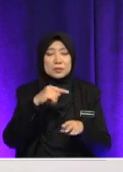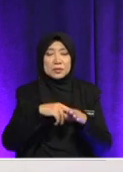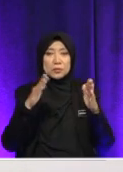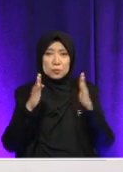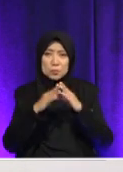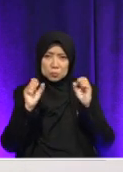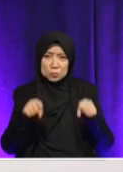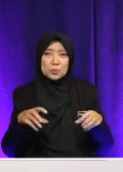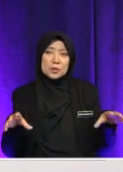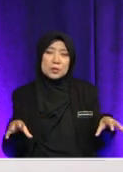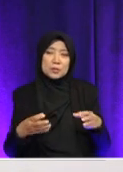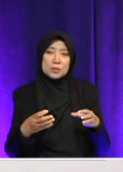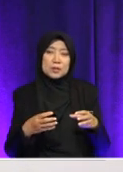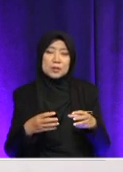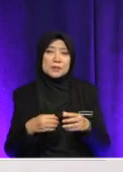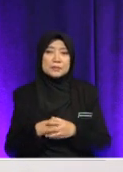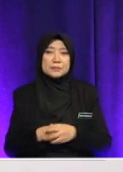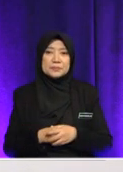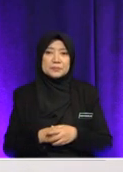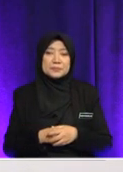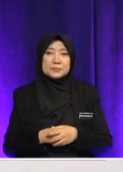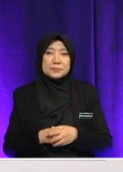dimak konkrik yang diperkokoh